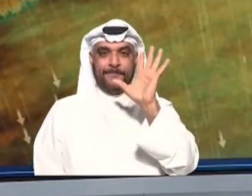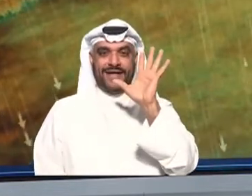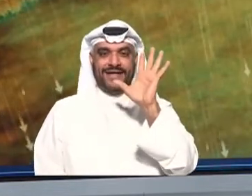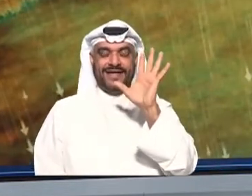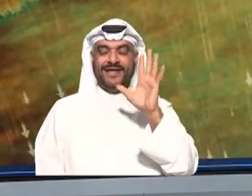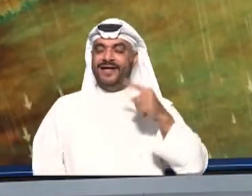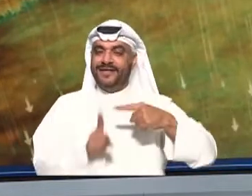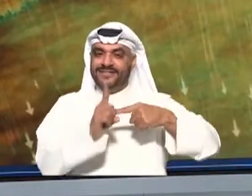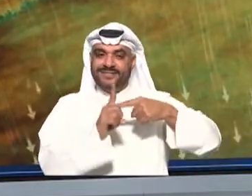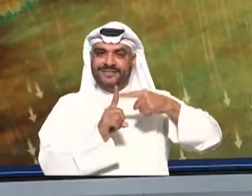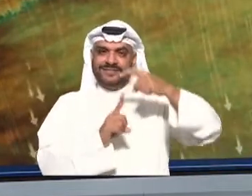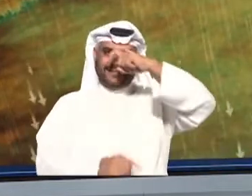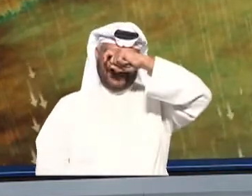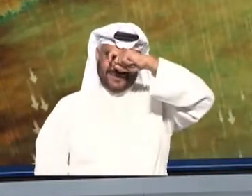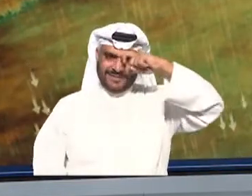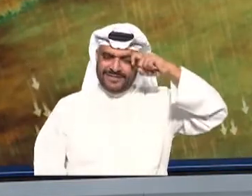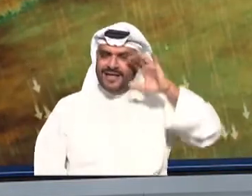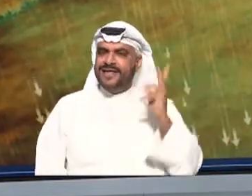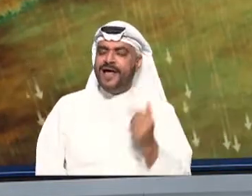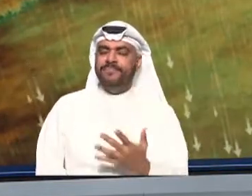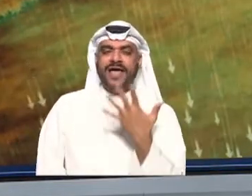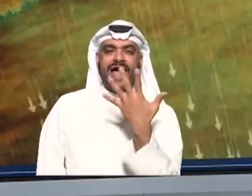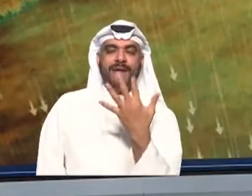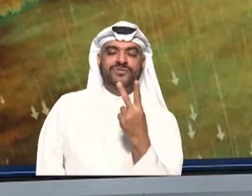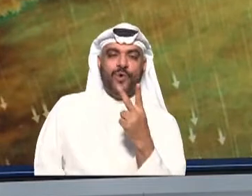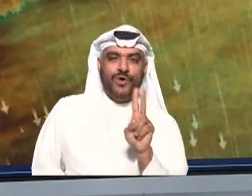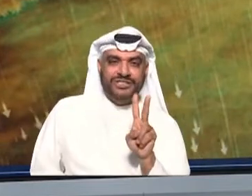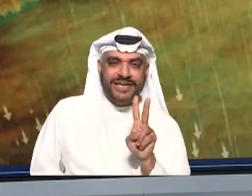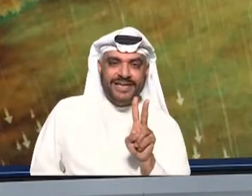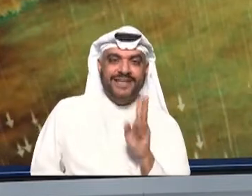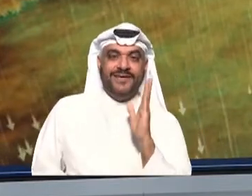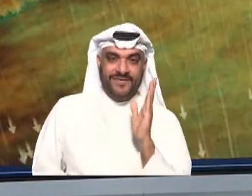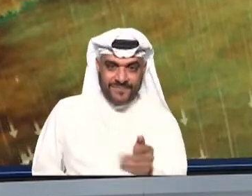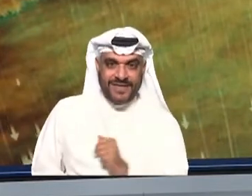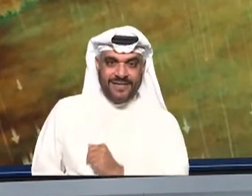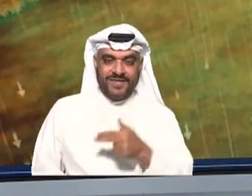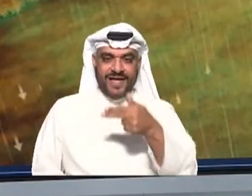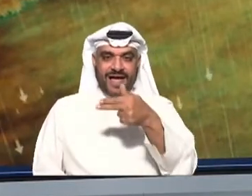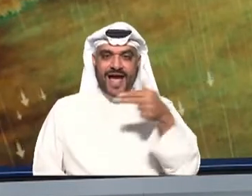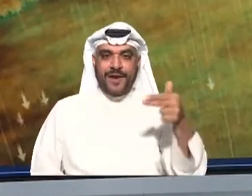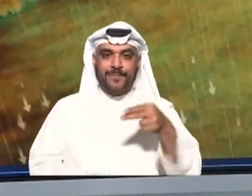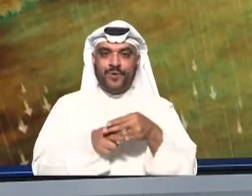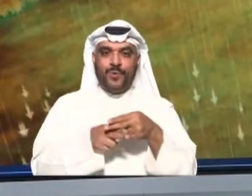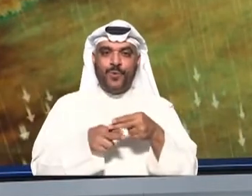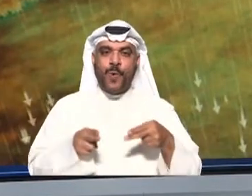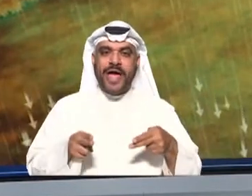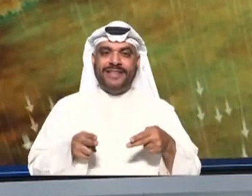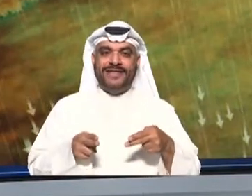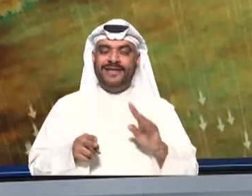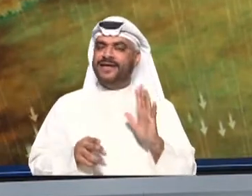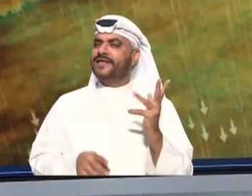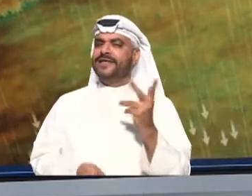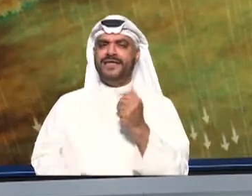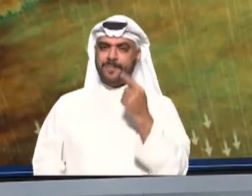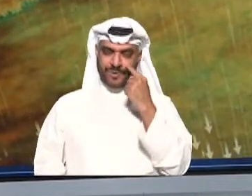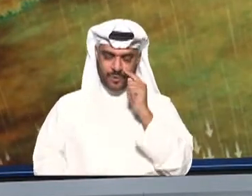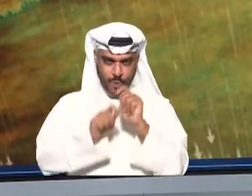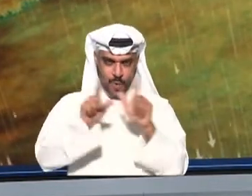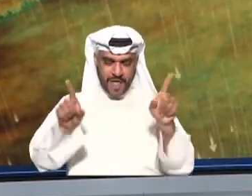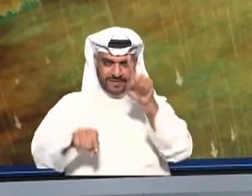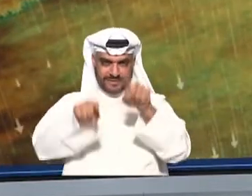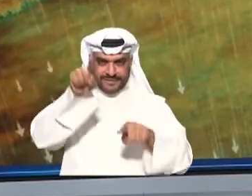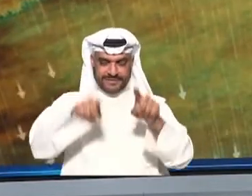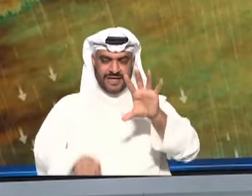الحرارة الصغرى متفاوتة ما بين 25 درجة مئوية في منطقتي شقاية والسالمي، المناطق الساحلية بشكل عام متفاوتة ما